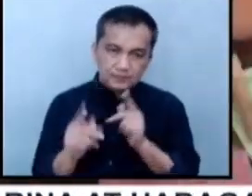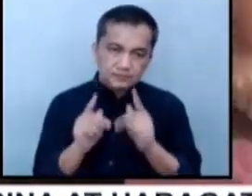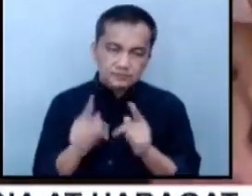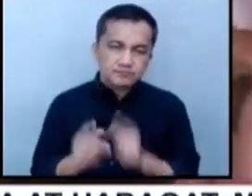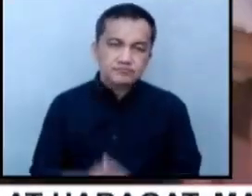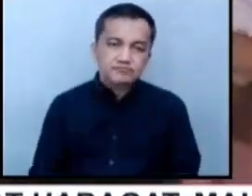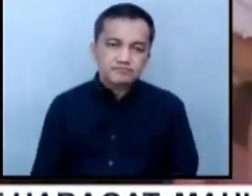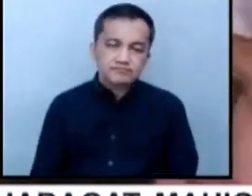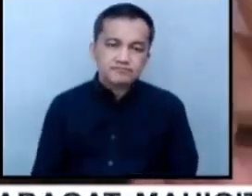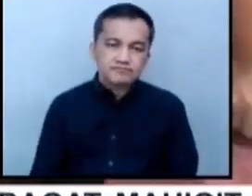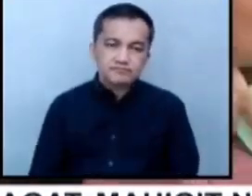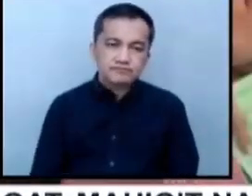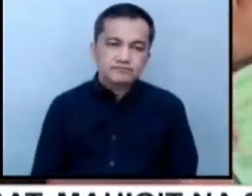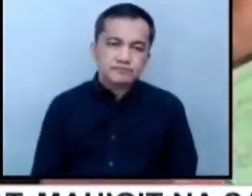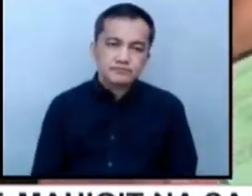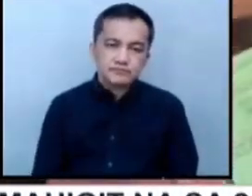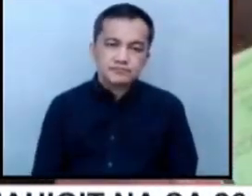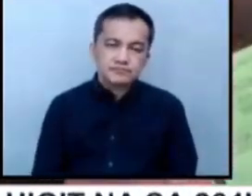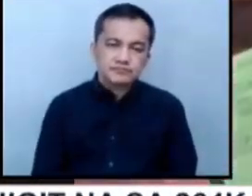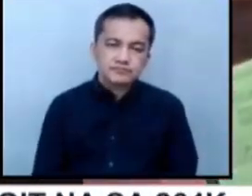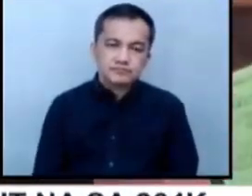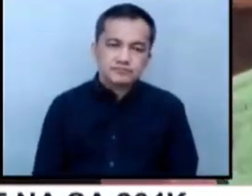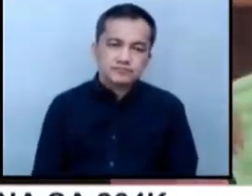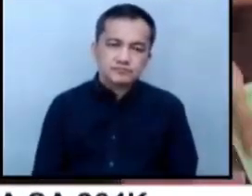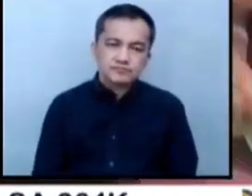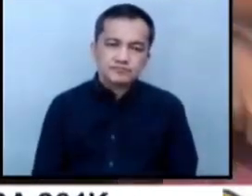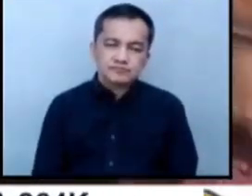mamamayan Saang pinakamaingay